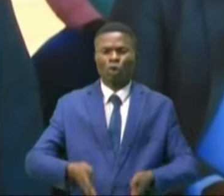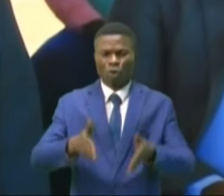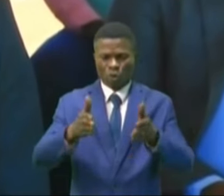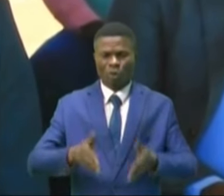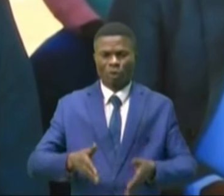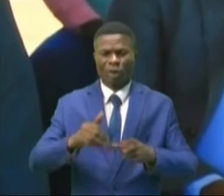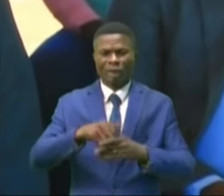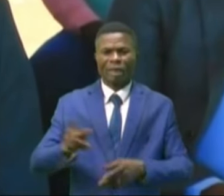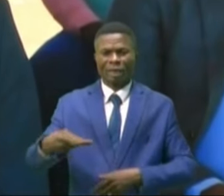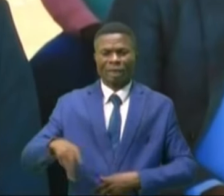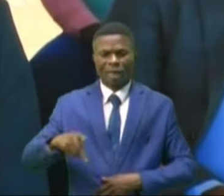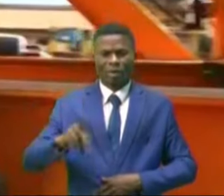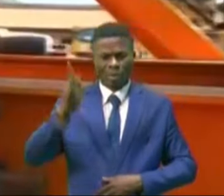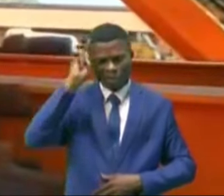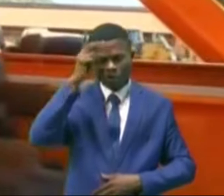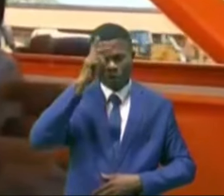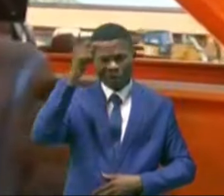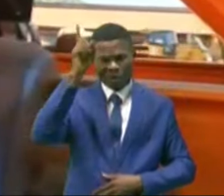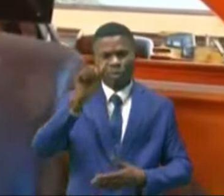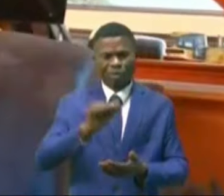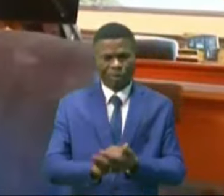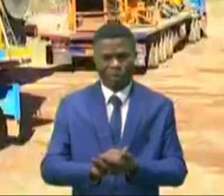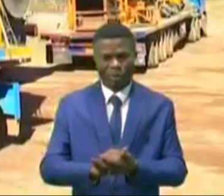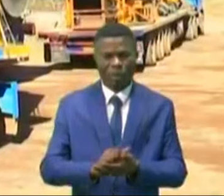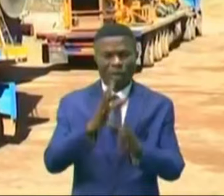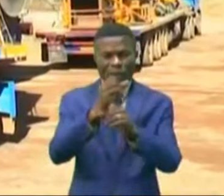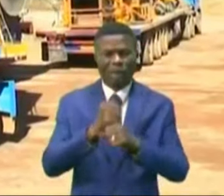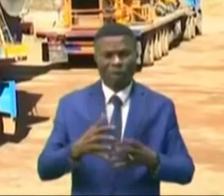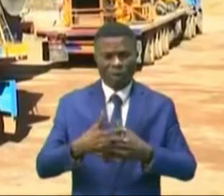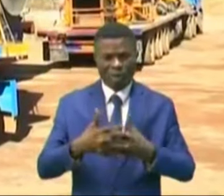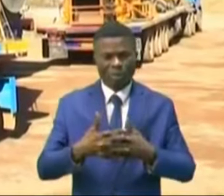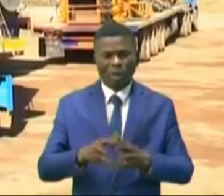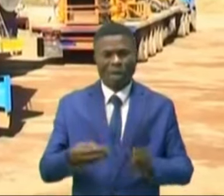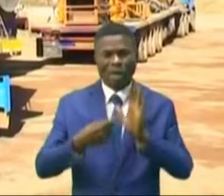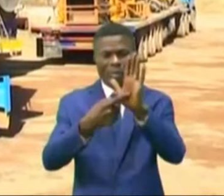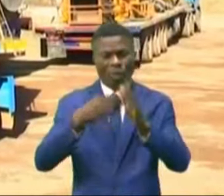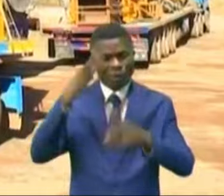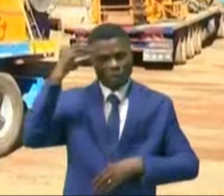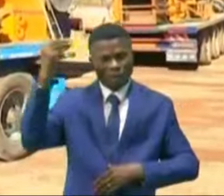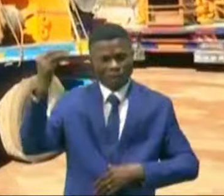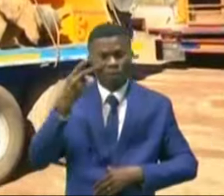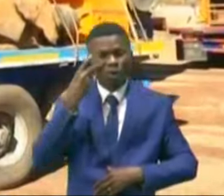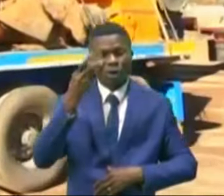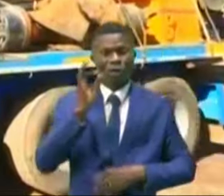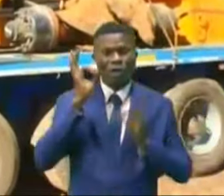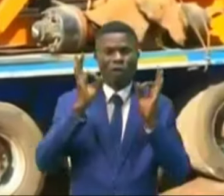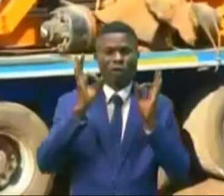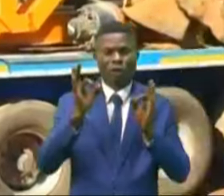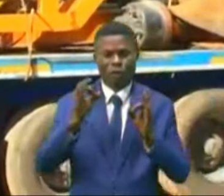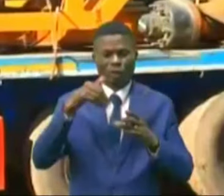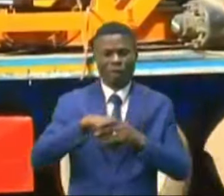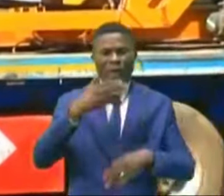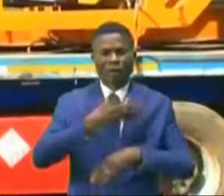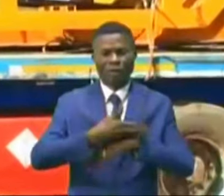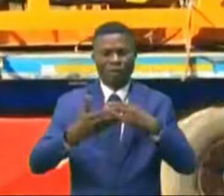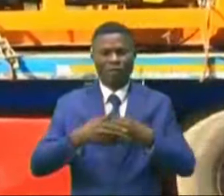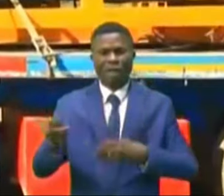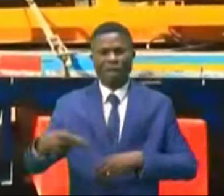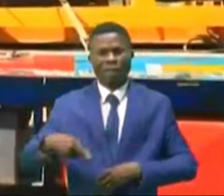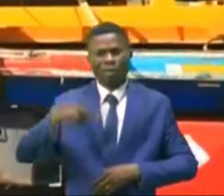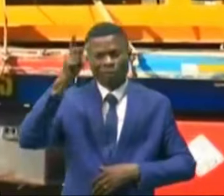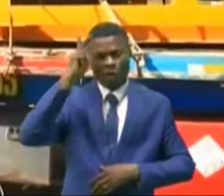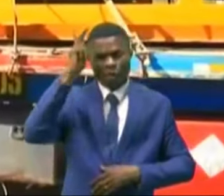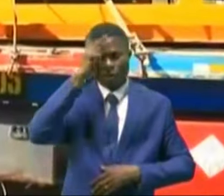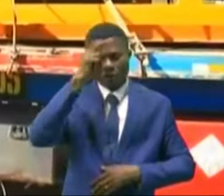en province sa priorité. Cette acquisition suscite l'espoir pour les nouvelles perspectives dans les infrastructures de la province.